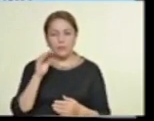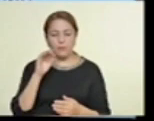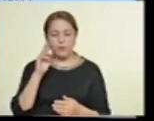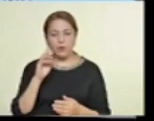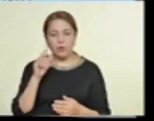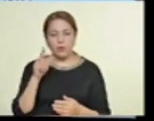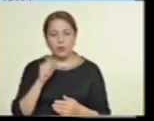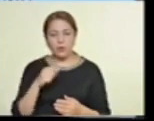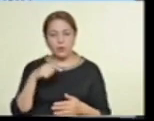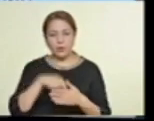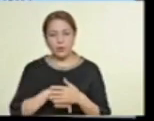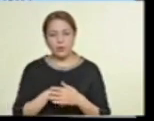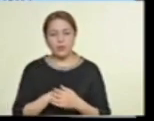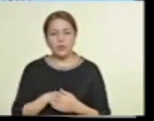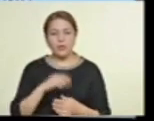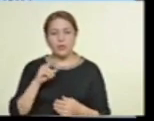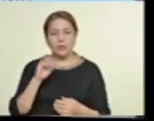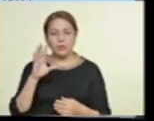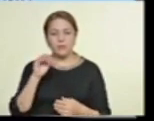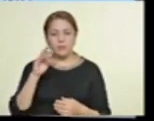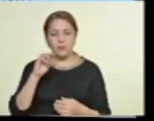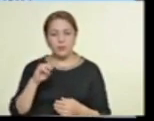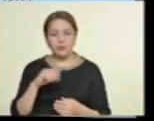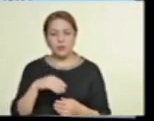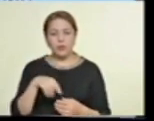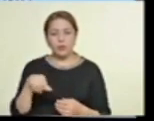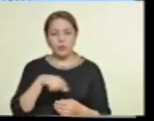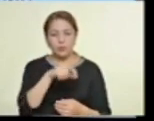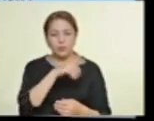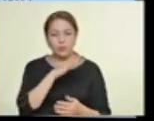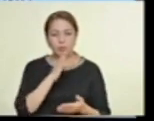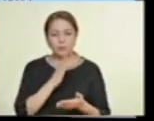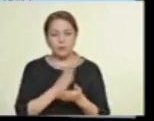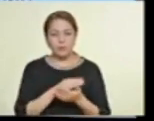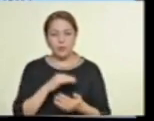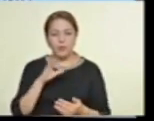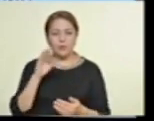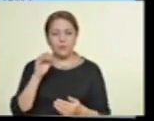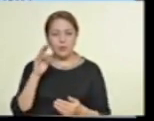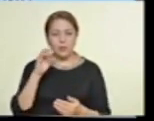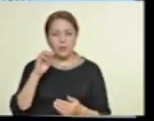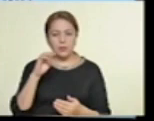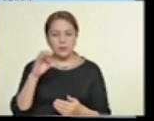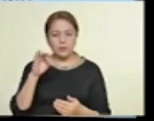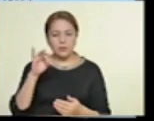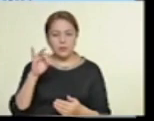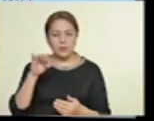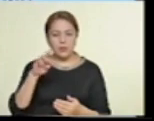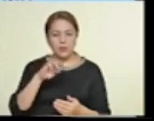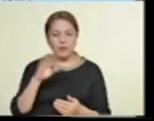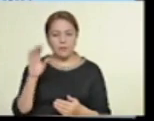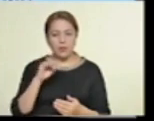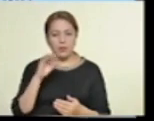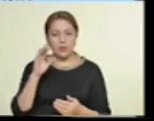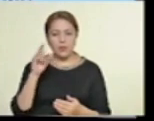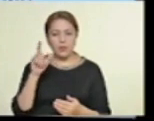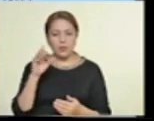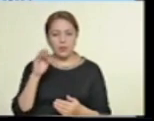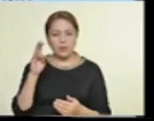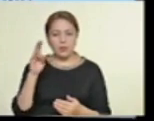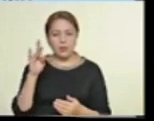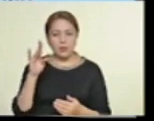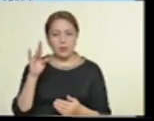yo'lida joylashgan Vizantiya va Genuya shaharlari esa, mana Vizantiya va Genuya, ya'ni